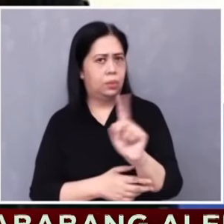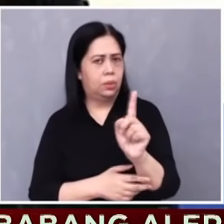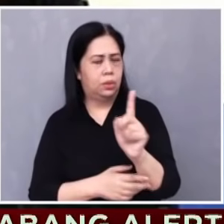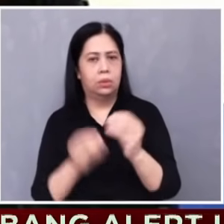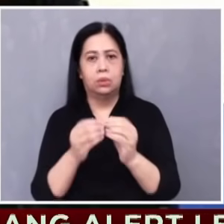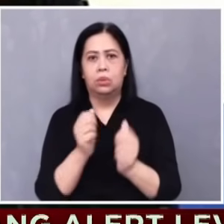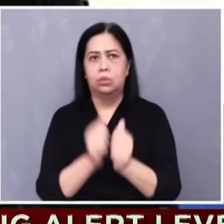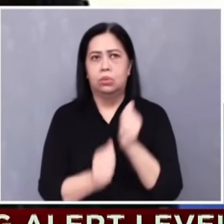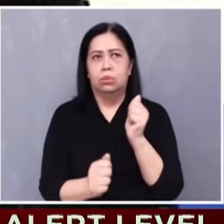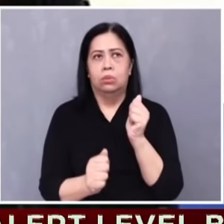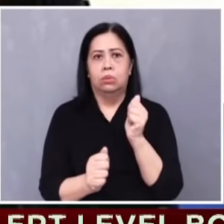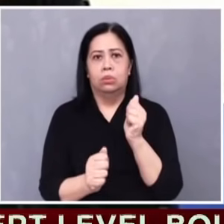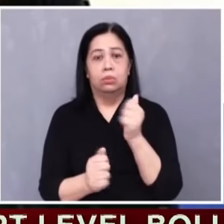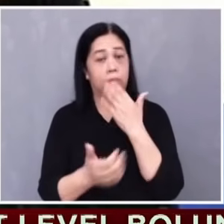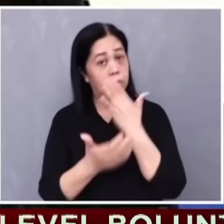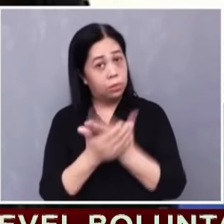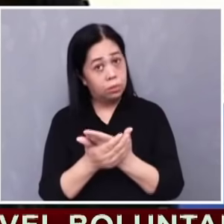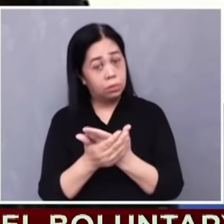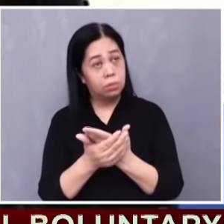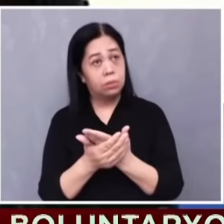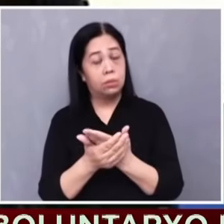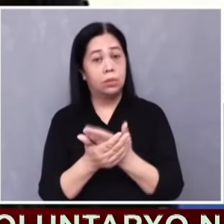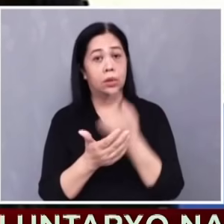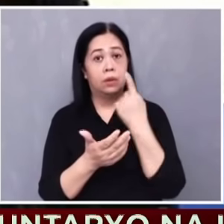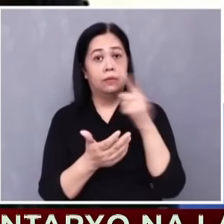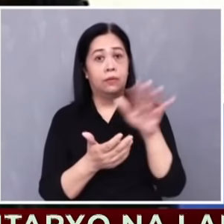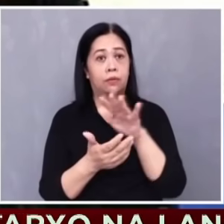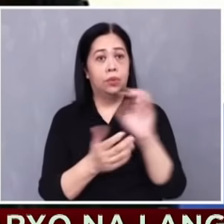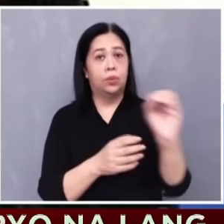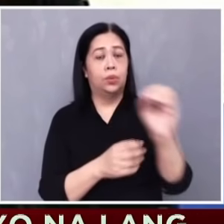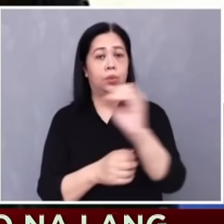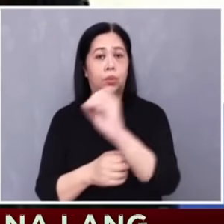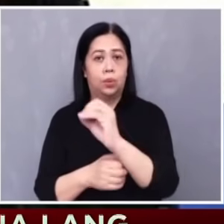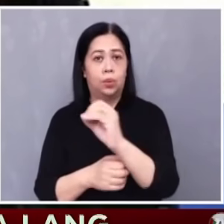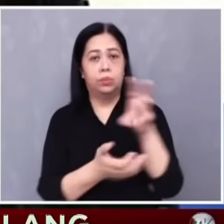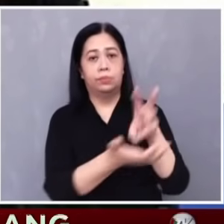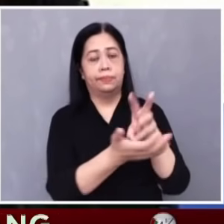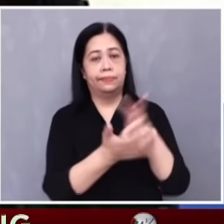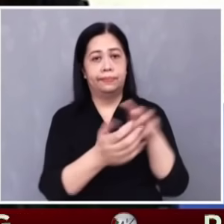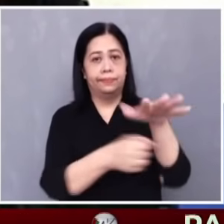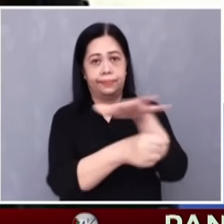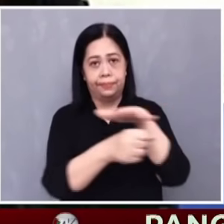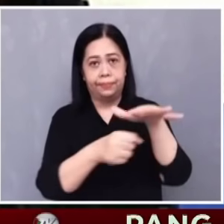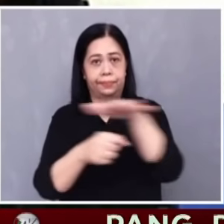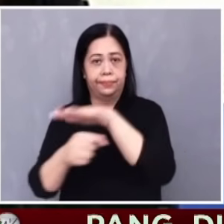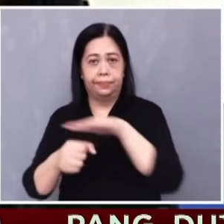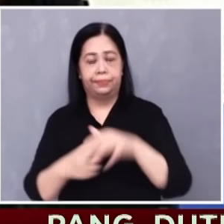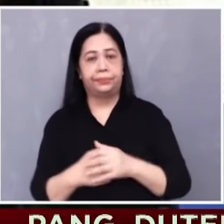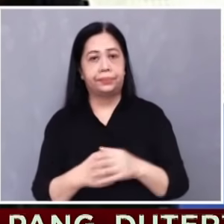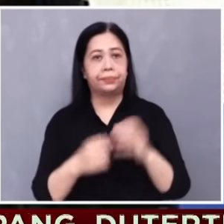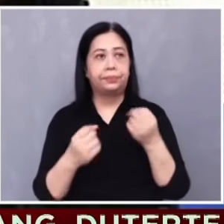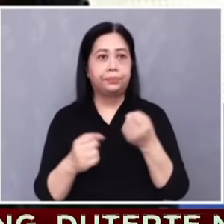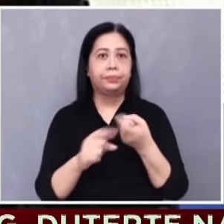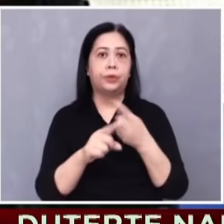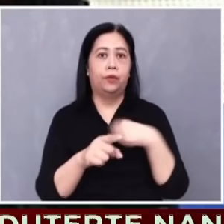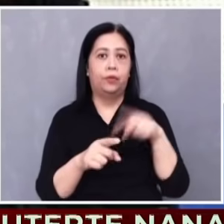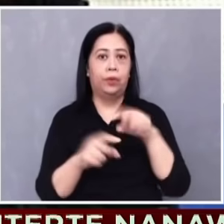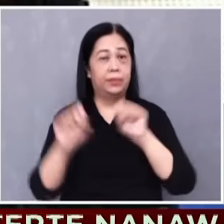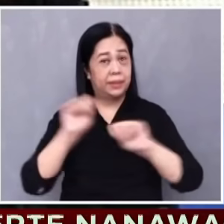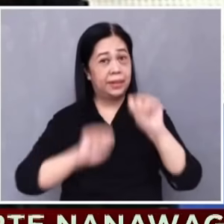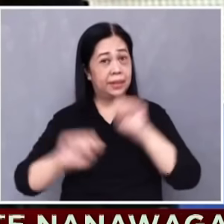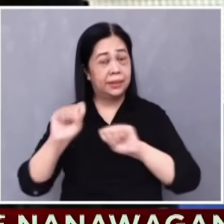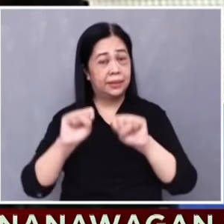mabuti para sa kanilang mga local jurisdictions at base na rin po sa siyensya